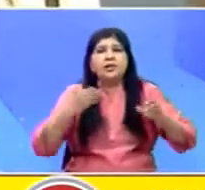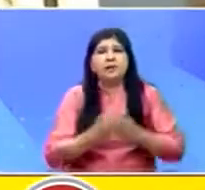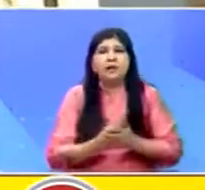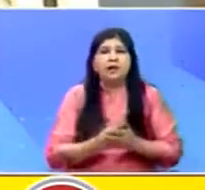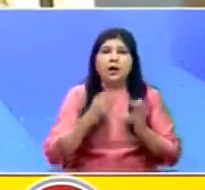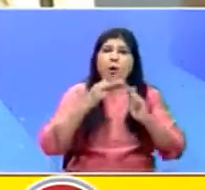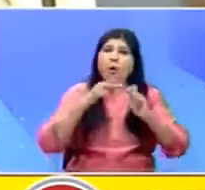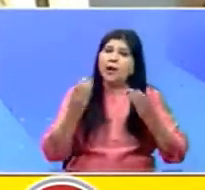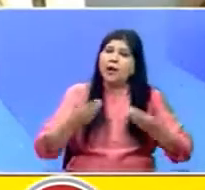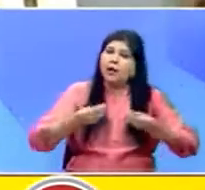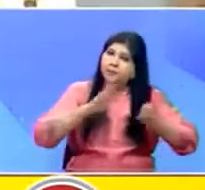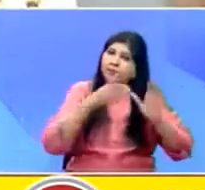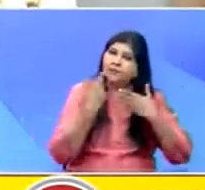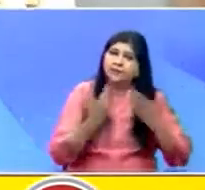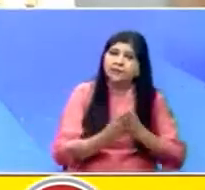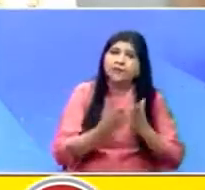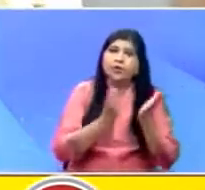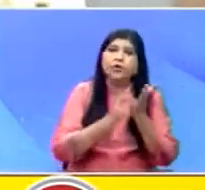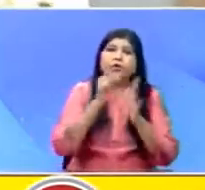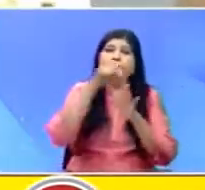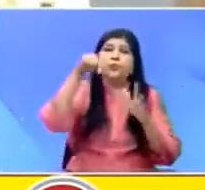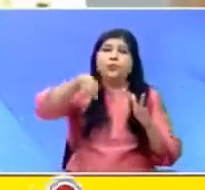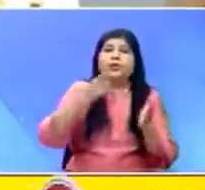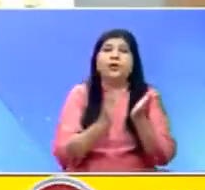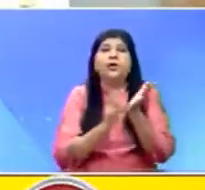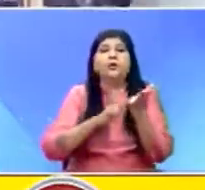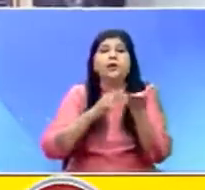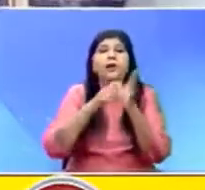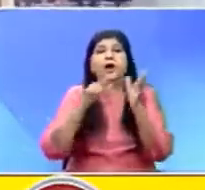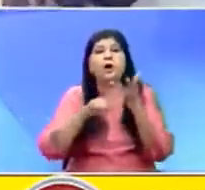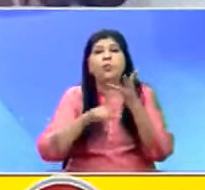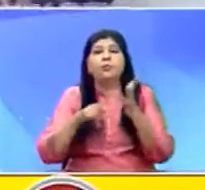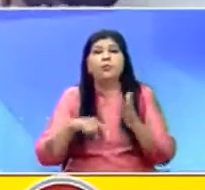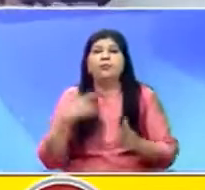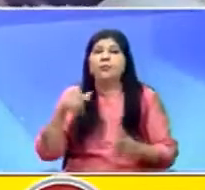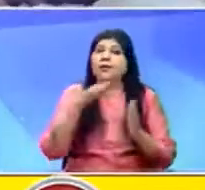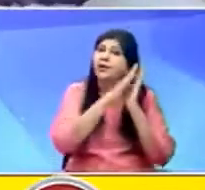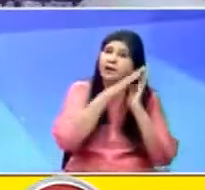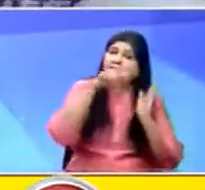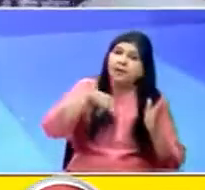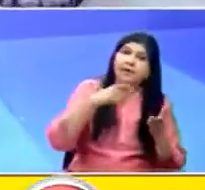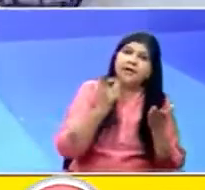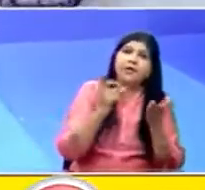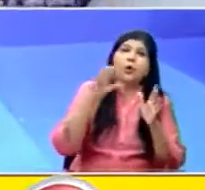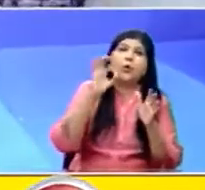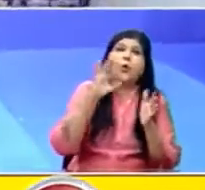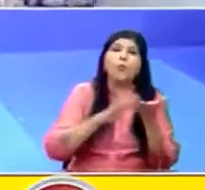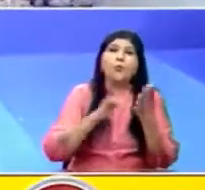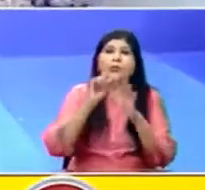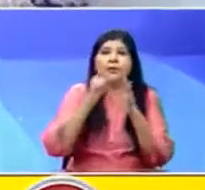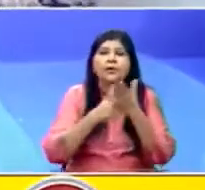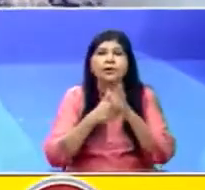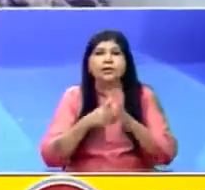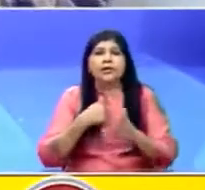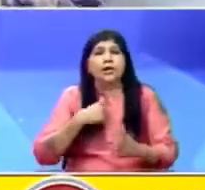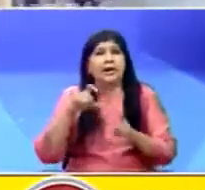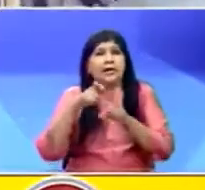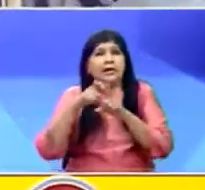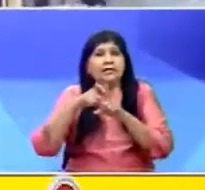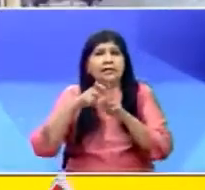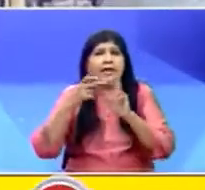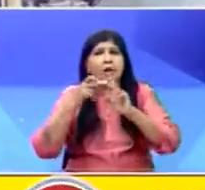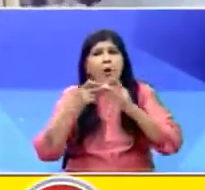डिजिटल इंडिया ने यूपी के उन्नाव में रहने वाले ओम प्रकाश सिंह जी को भी डिजिटल एंटरप्रेन्योर बना दिया